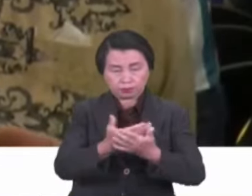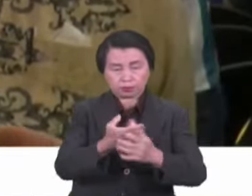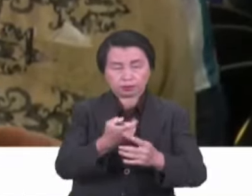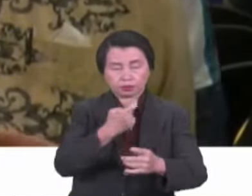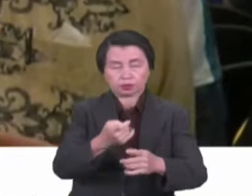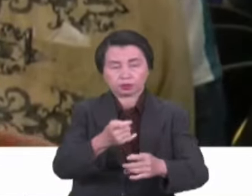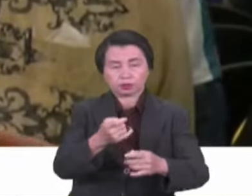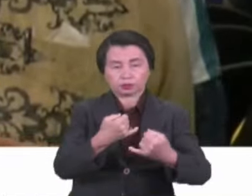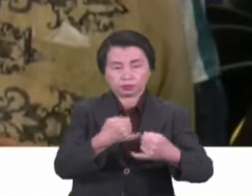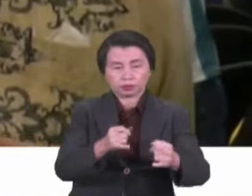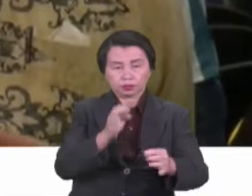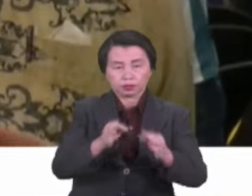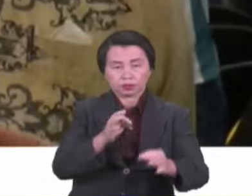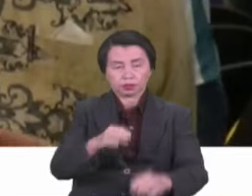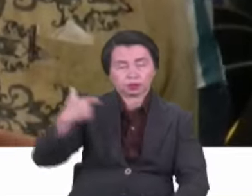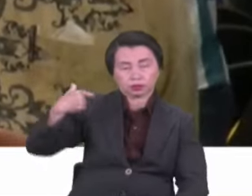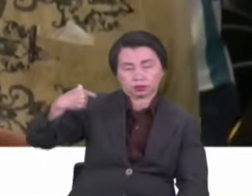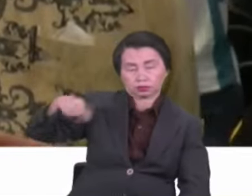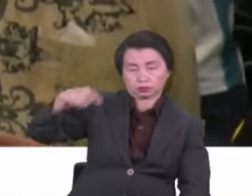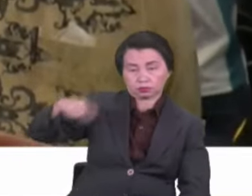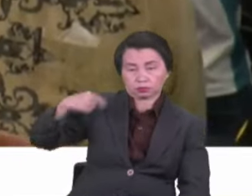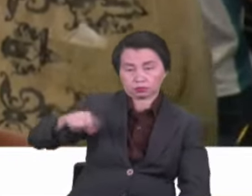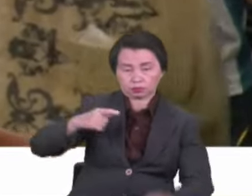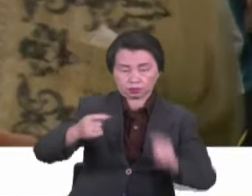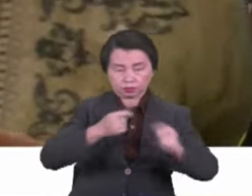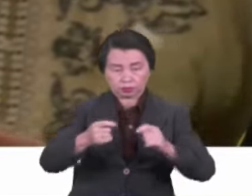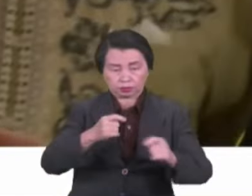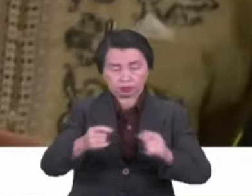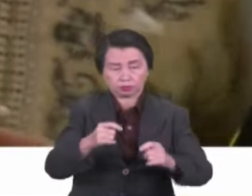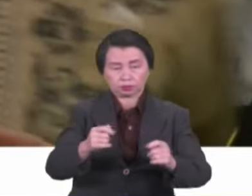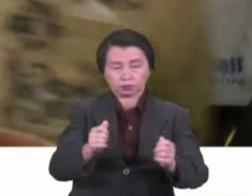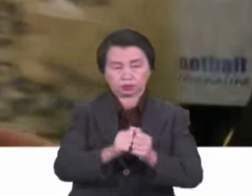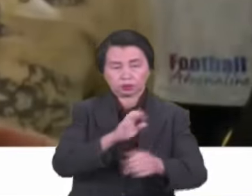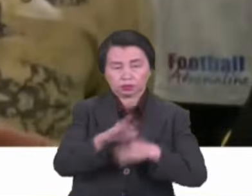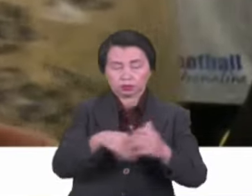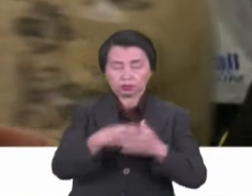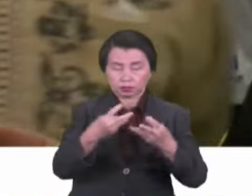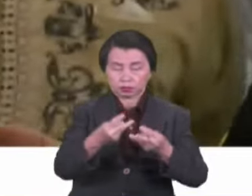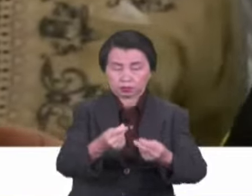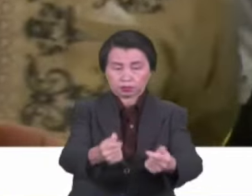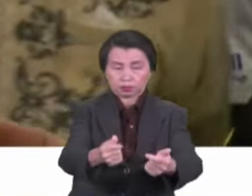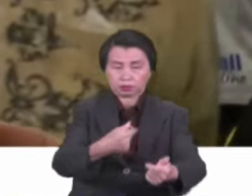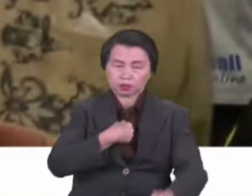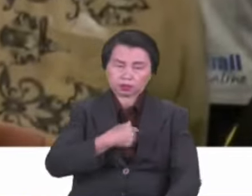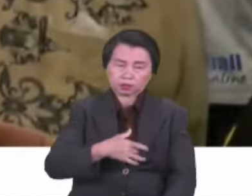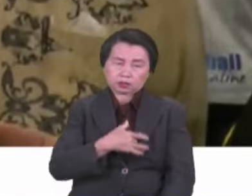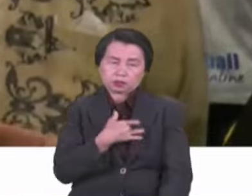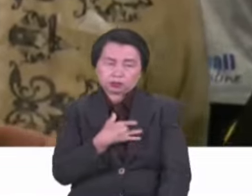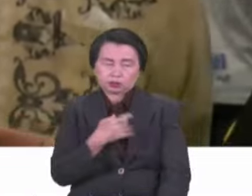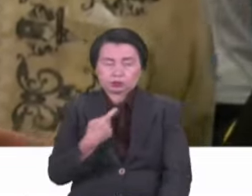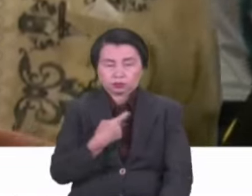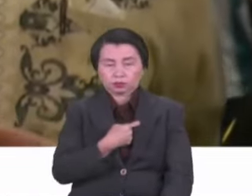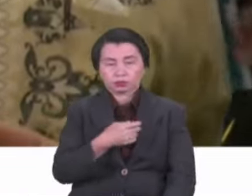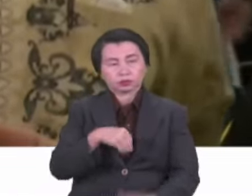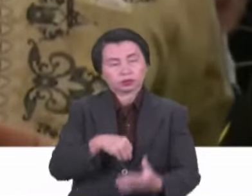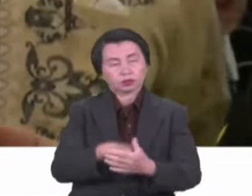jenama. Kalau kualiti pentadbiran sukan itu berjalan dengan lancar, saya rasa kita dalam